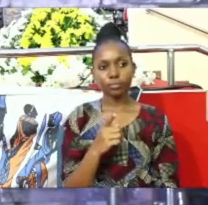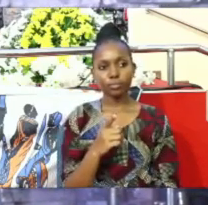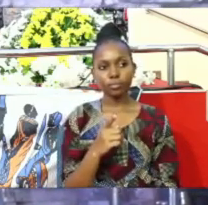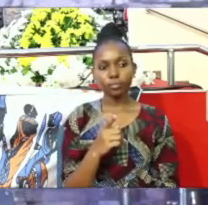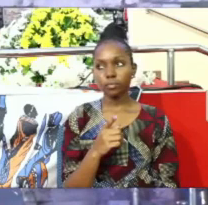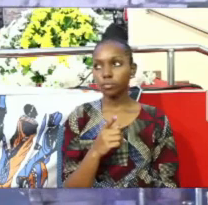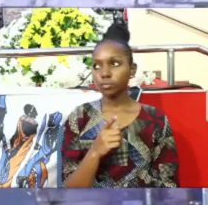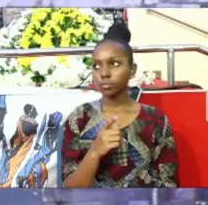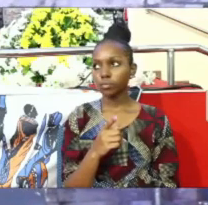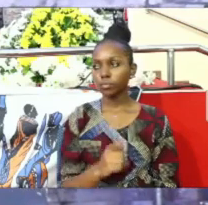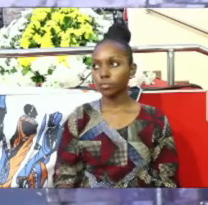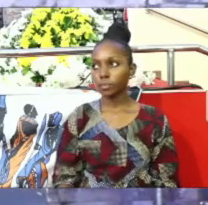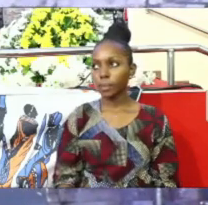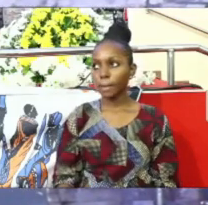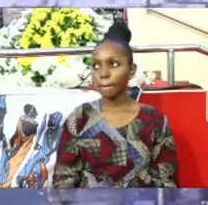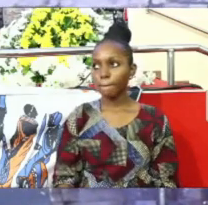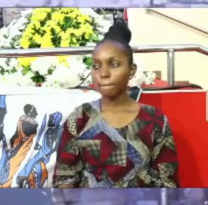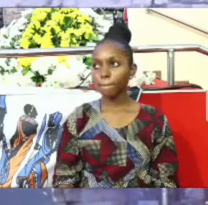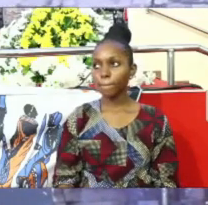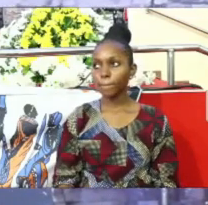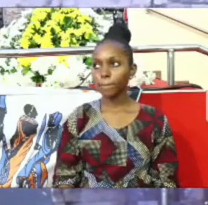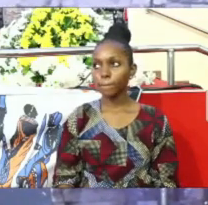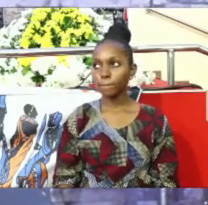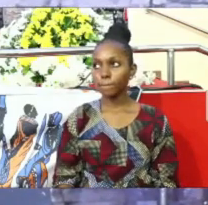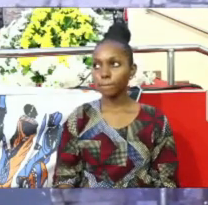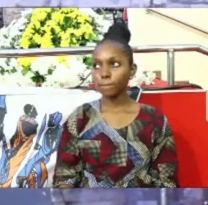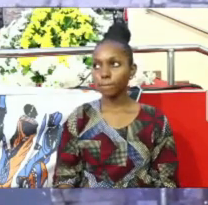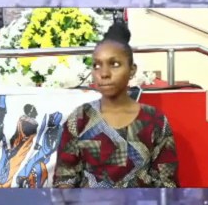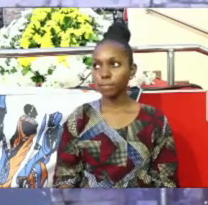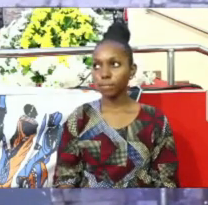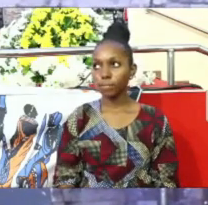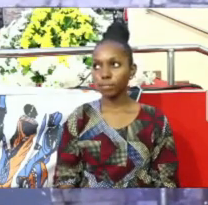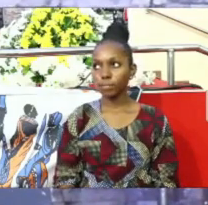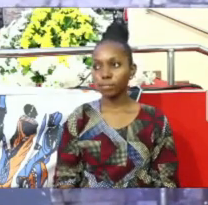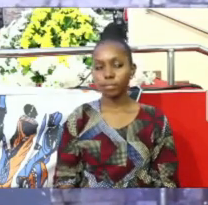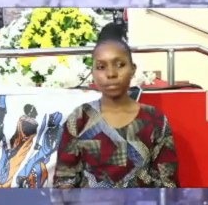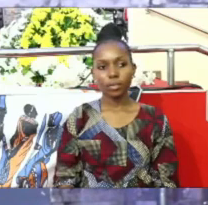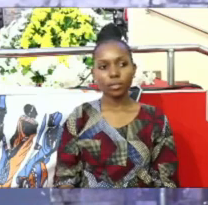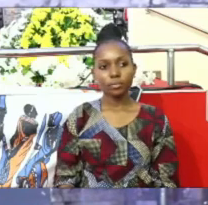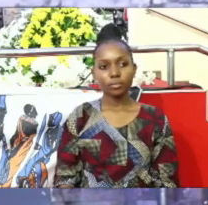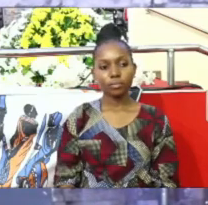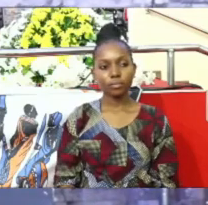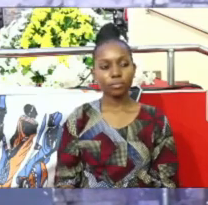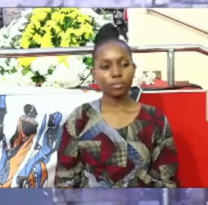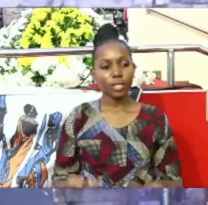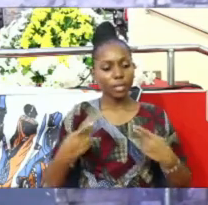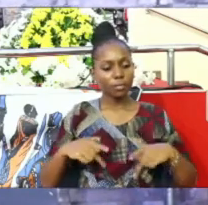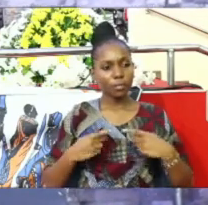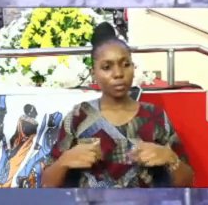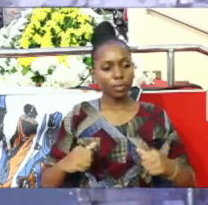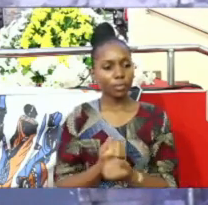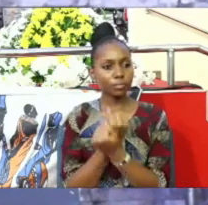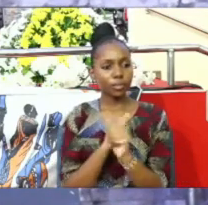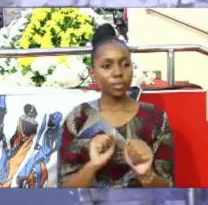you. Kuna uwezo mkubwa ndani yako. That people may not see today. Ambao watu wanaweza kosa kuona leo.